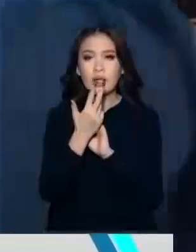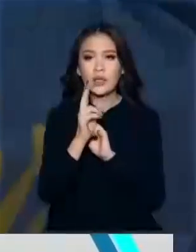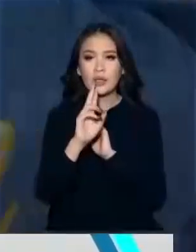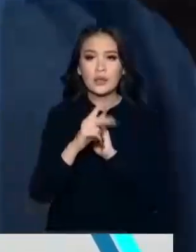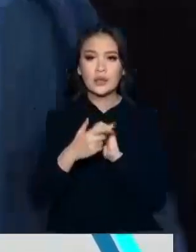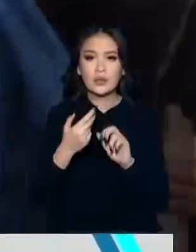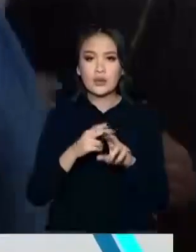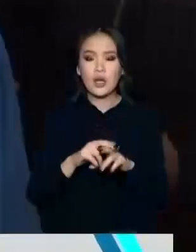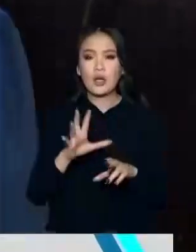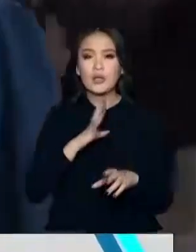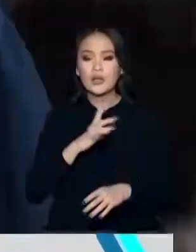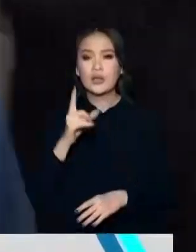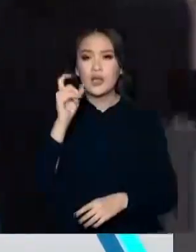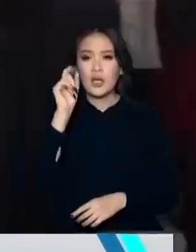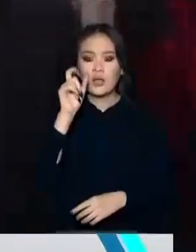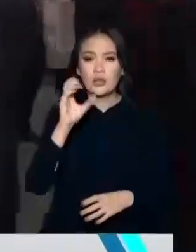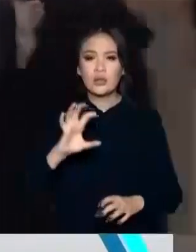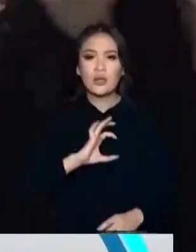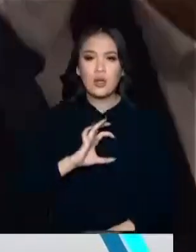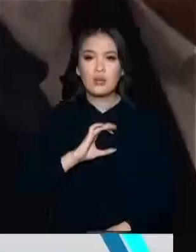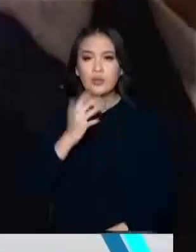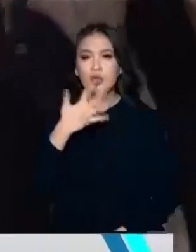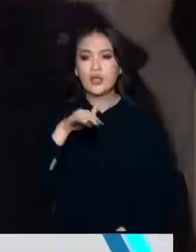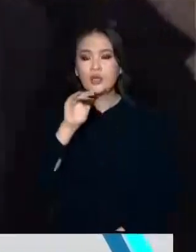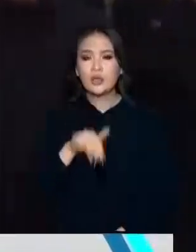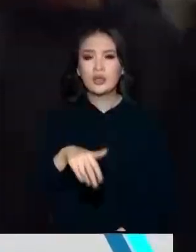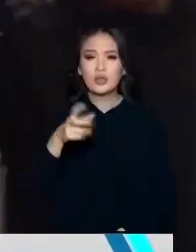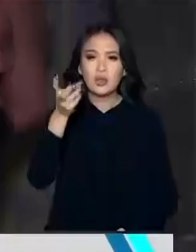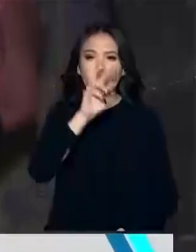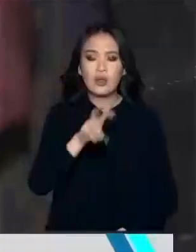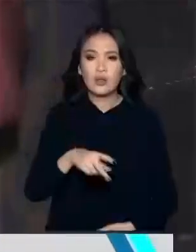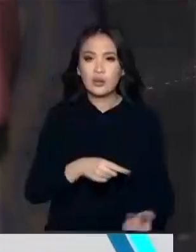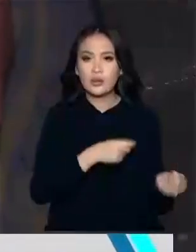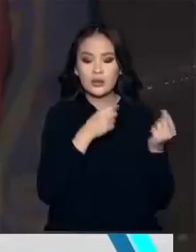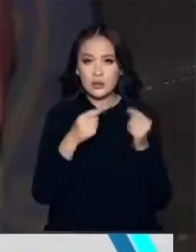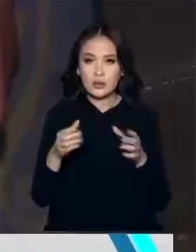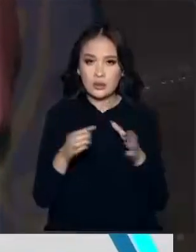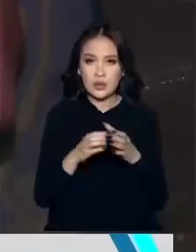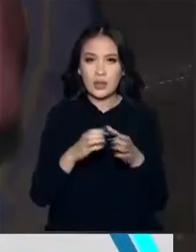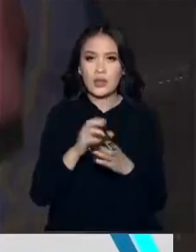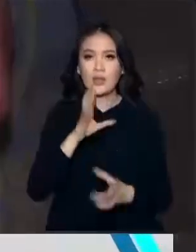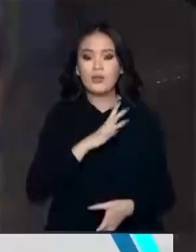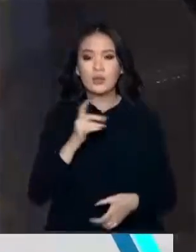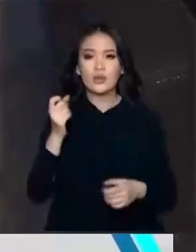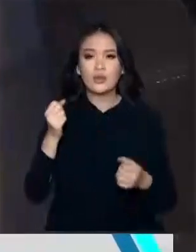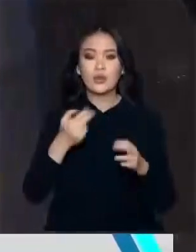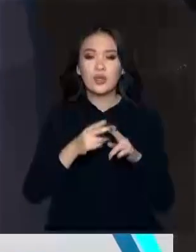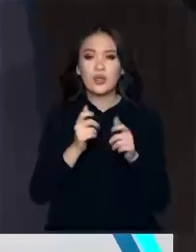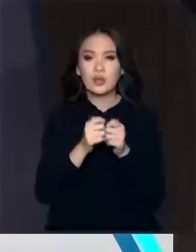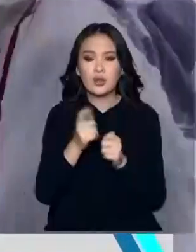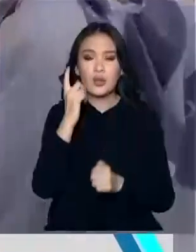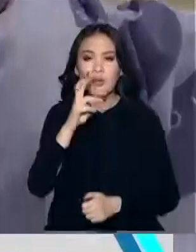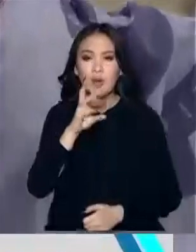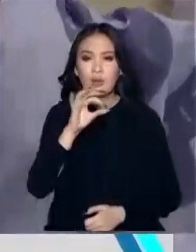$13-килограммовый кубок, золотые медали и $50 000 привезли игроки сборной Казахстана по киберспорту в дисциплине PUBG